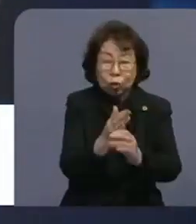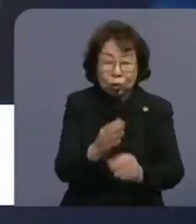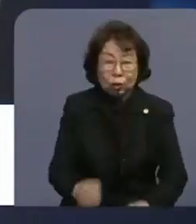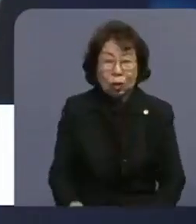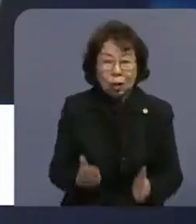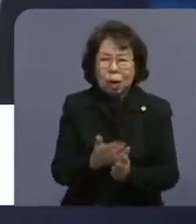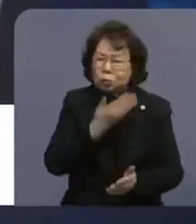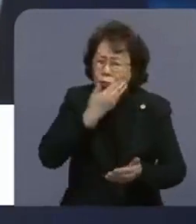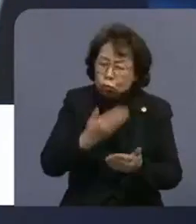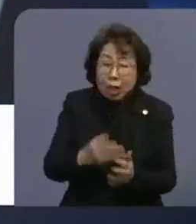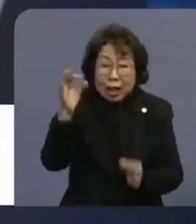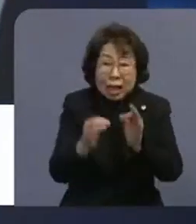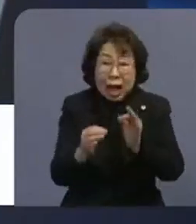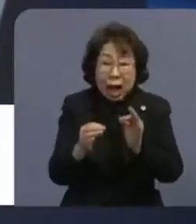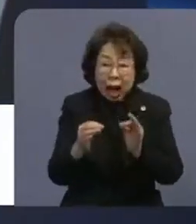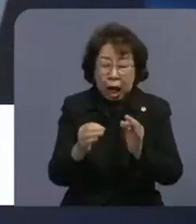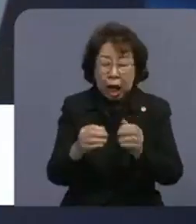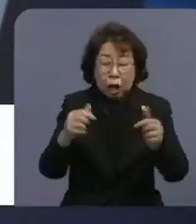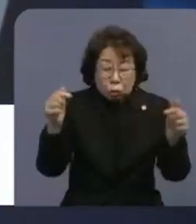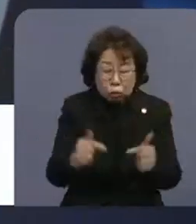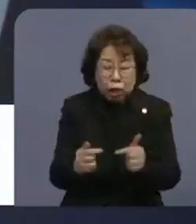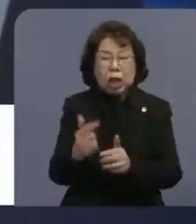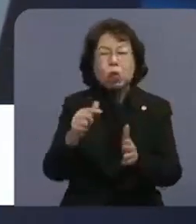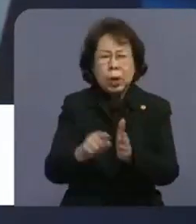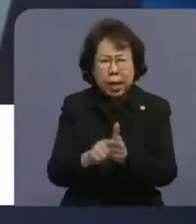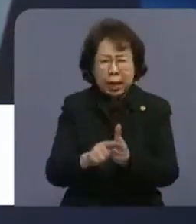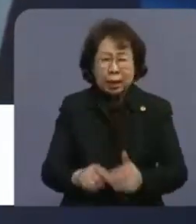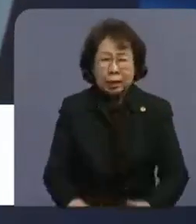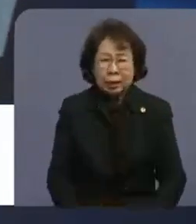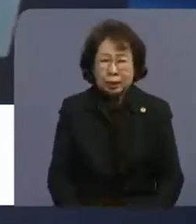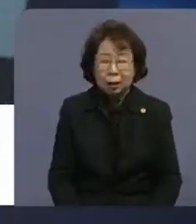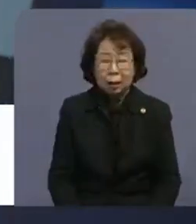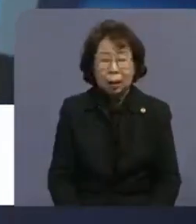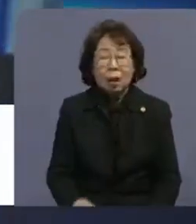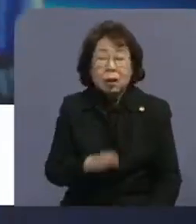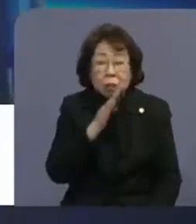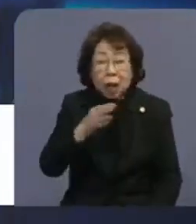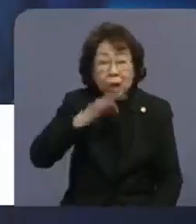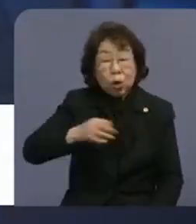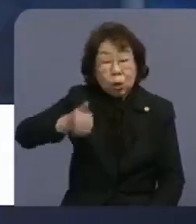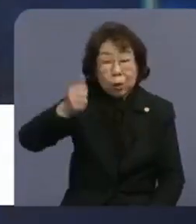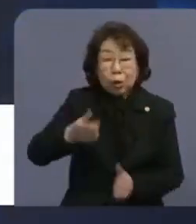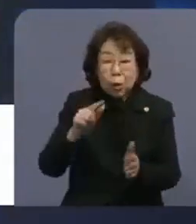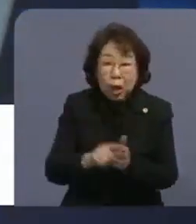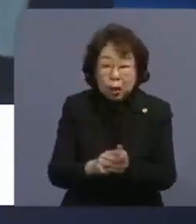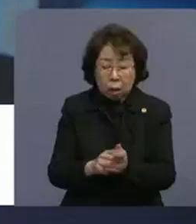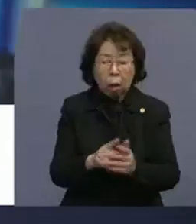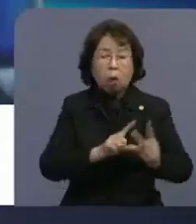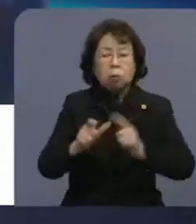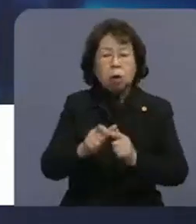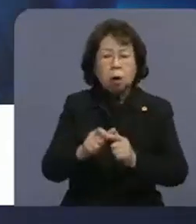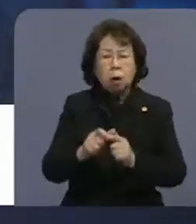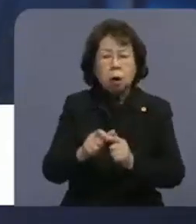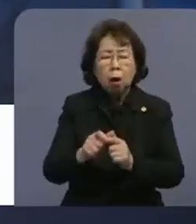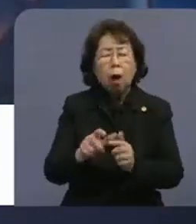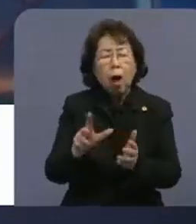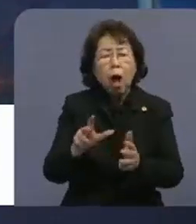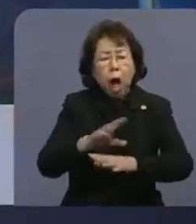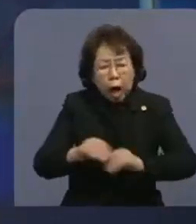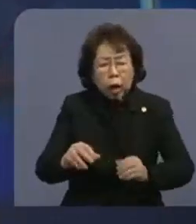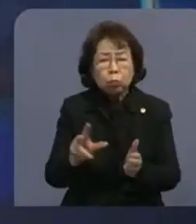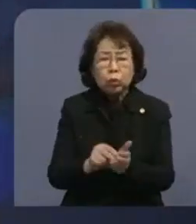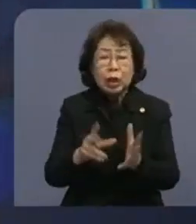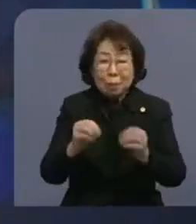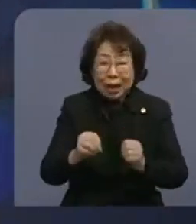항만 현장에 중대제 사고를 줄일 거란 기대가 나오는 반면 실효성을 높이기 위해선 보완해야 할 부분도 적지 않아 보입니다